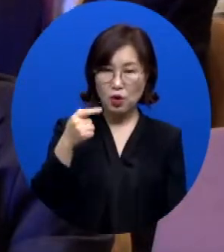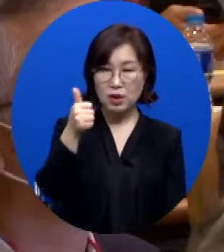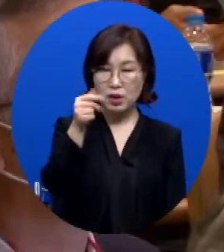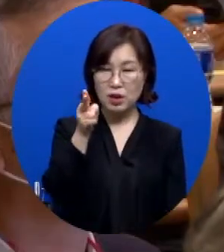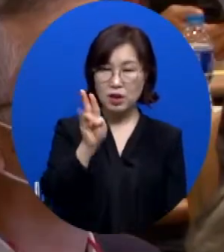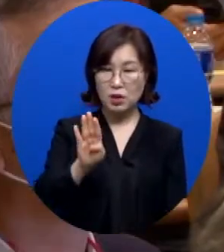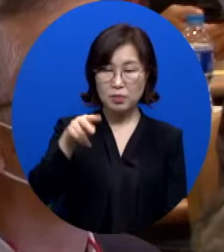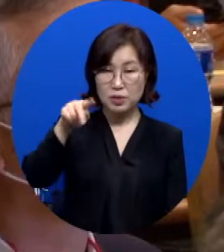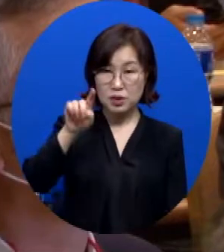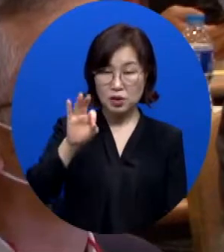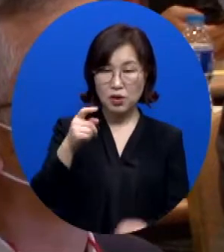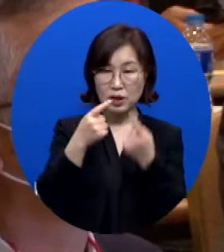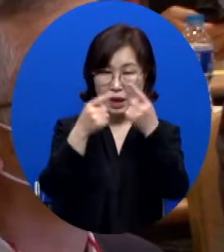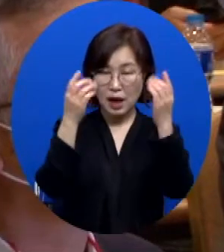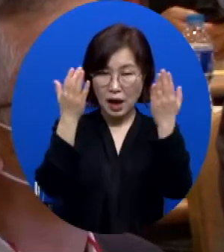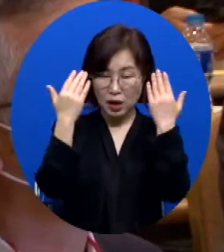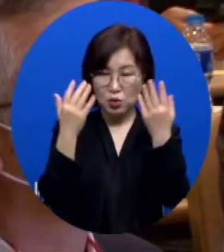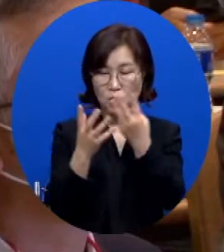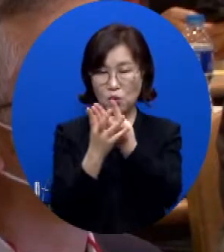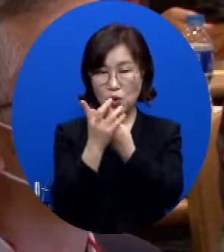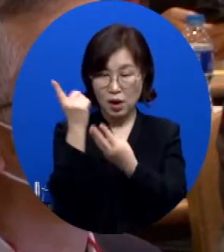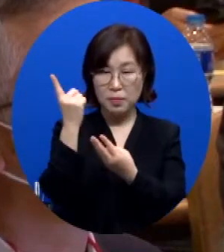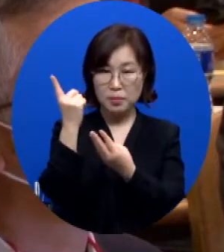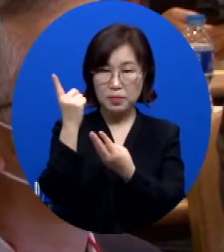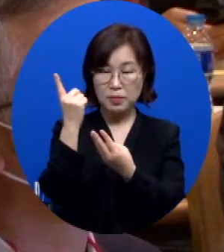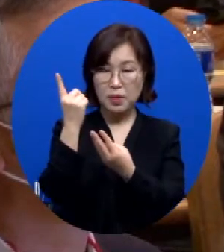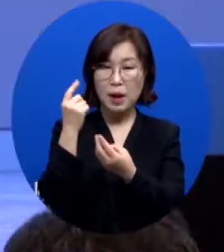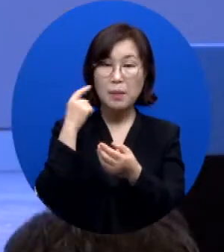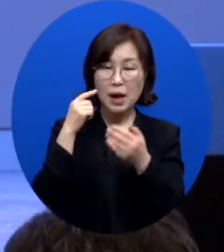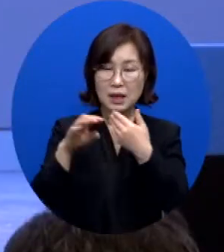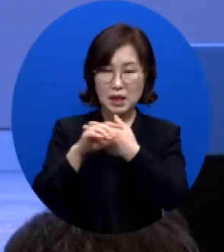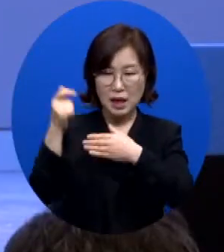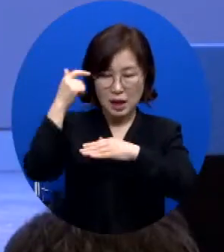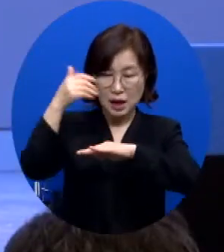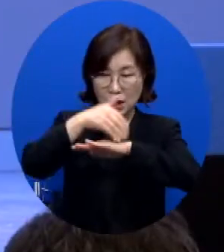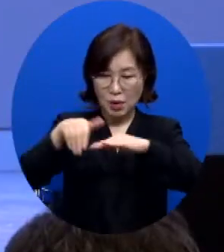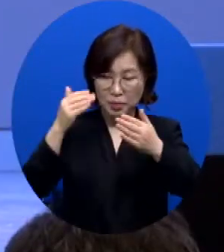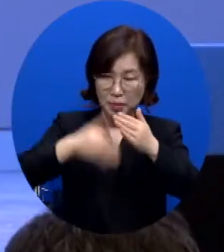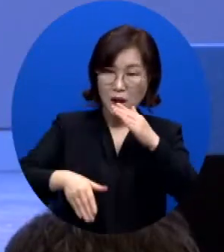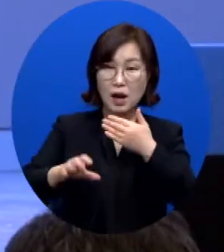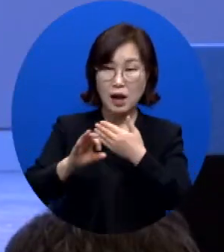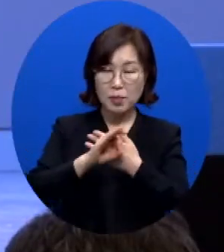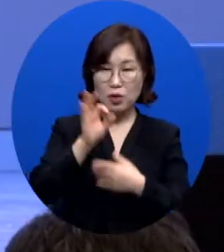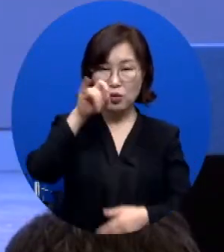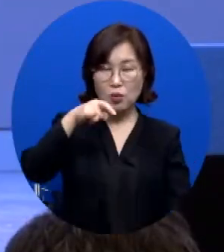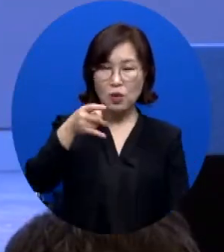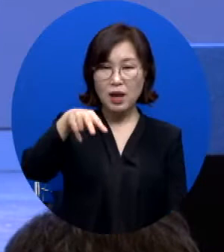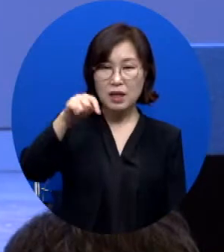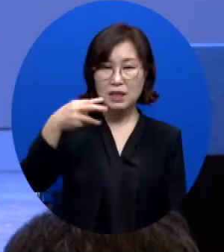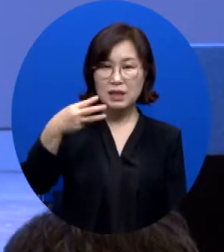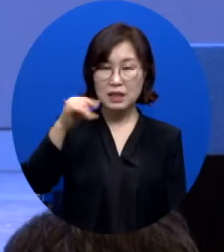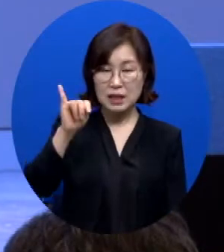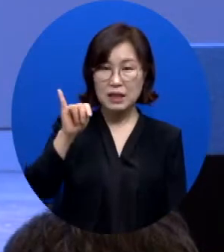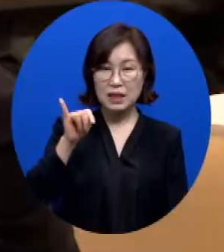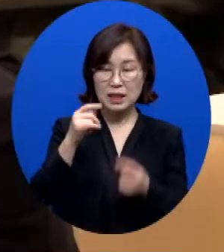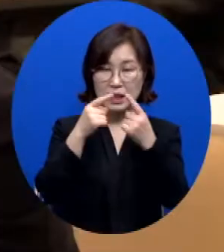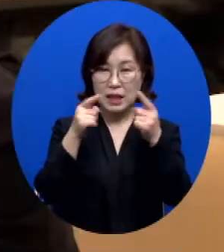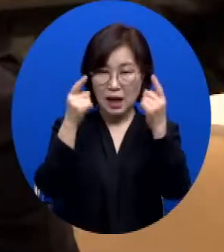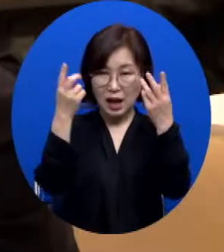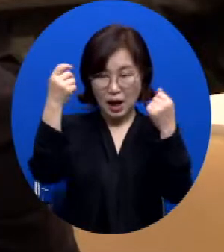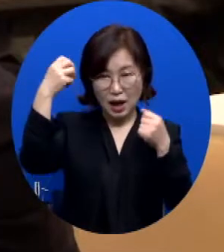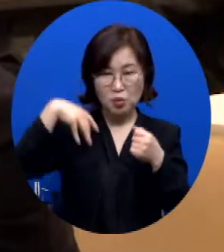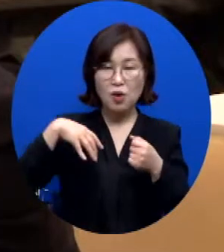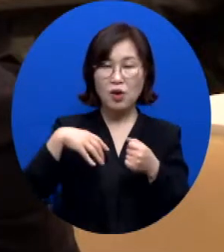협성대학교의 신대원 통합을 추진하고 합의를 이루지 못하면 웨슬리 신학대학원을 신설한다는 내용이 담긴 법